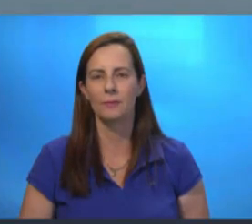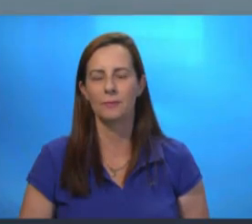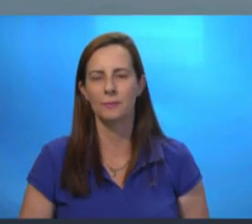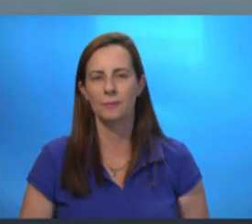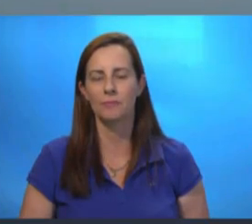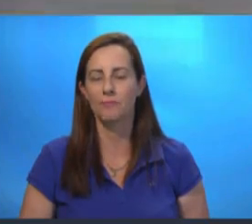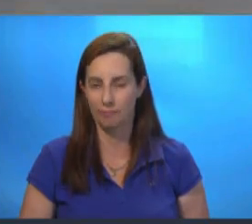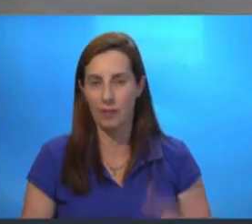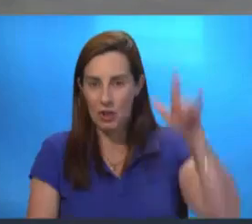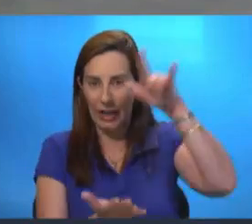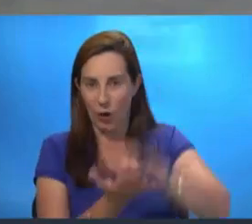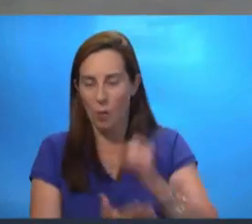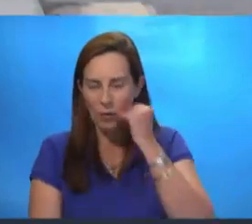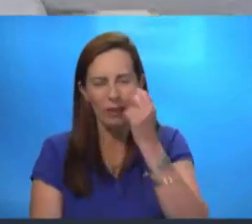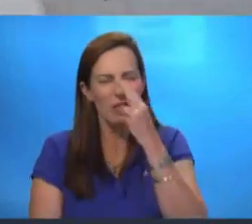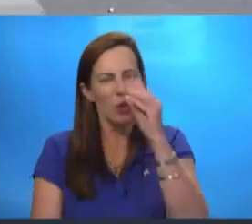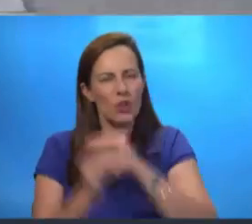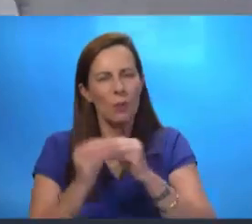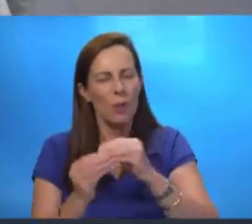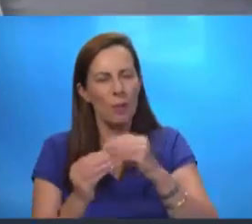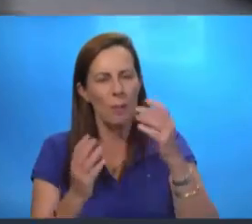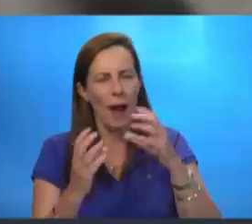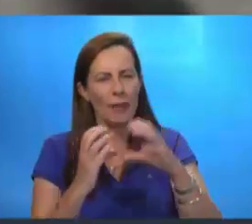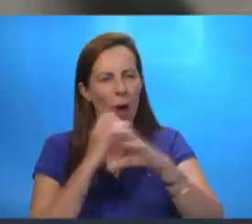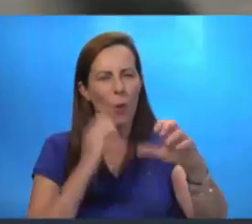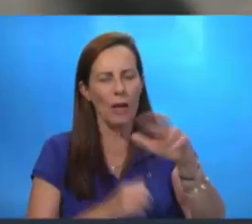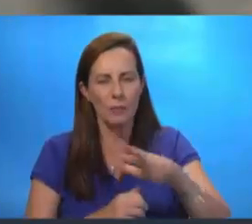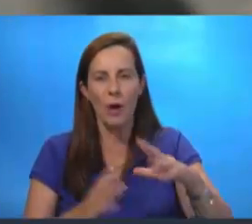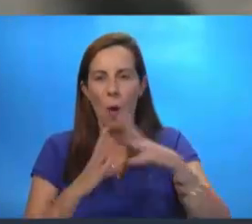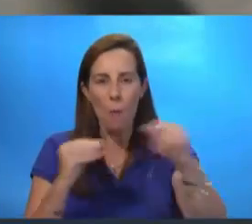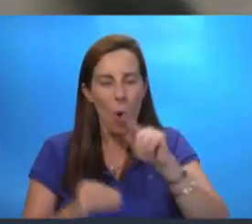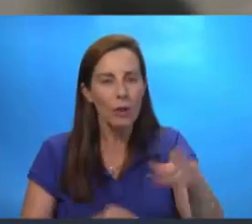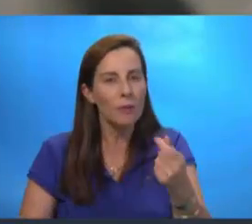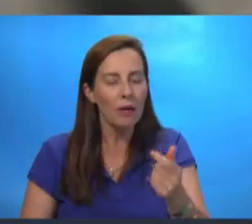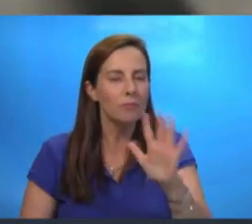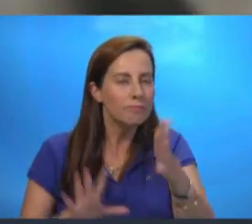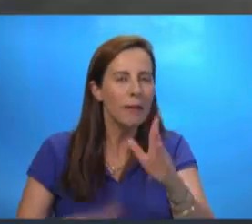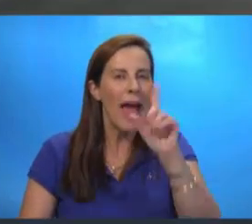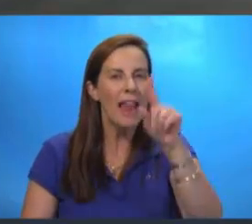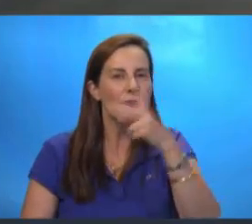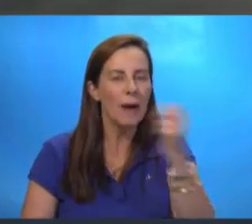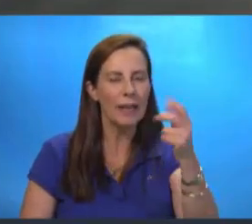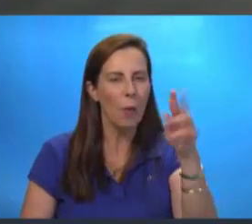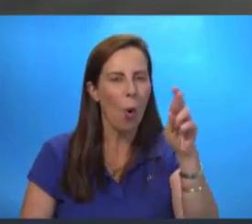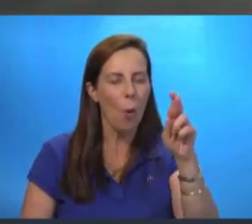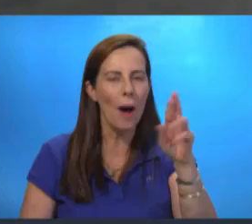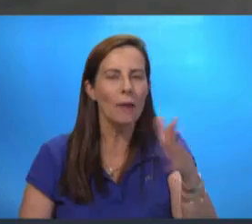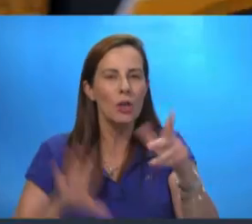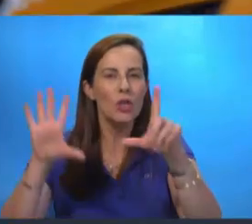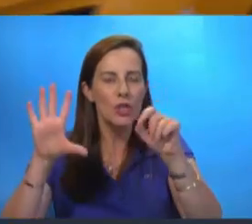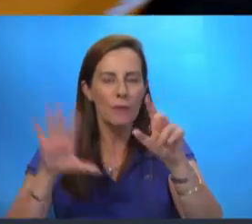כשתנחתו במוסקבה, נסו להשתמש בתחבורה ציבורית. מונית מהשדה לעיר תעלה לכם בסביבות 1,200 רובל, שהם כ-70